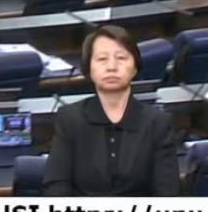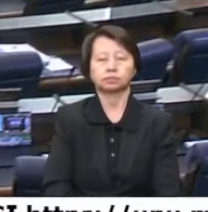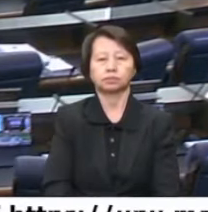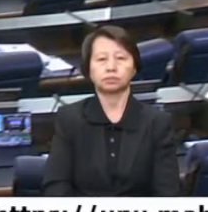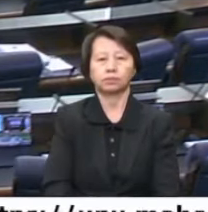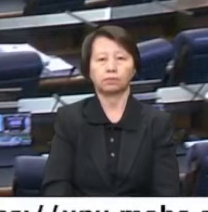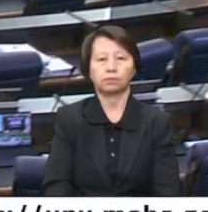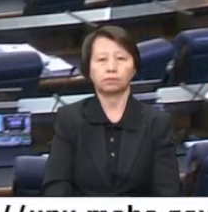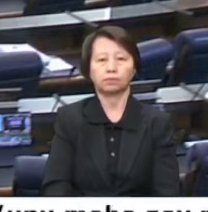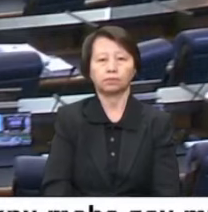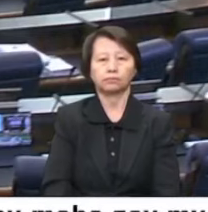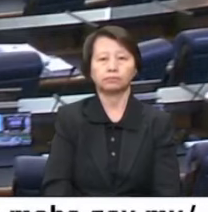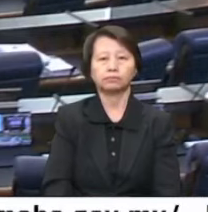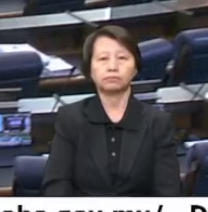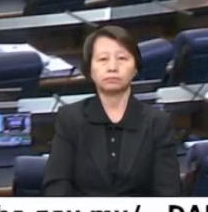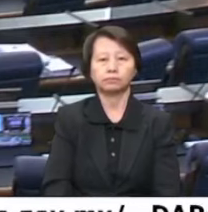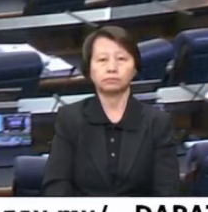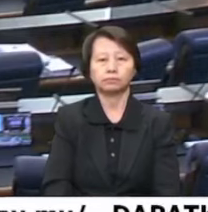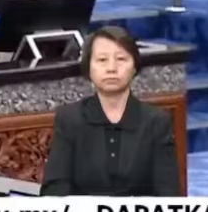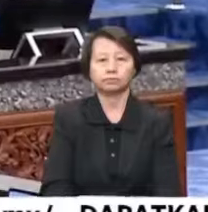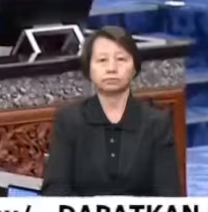sekalian.